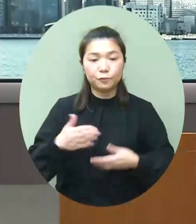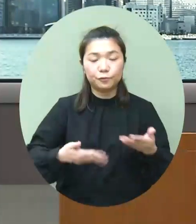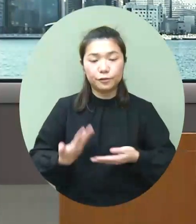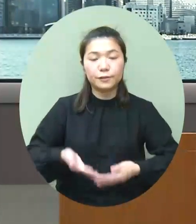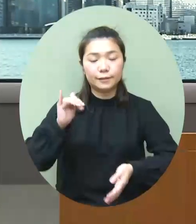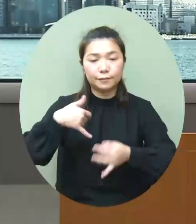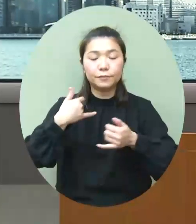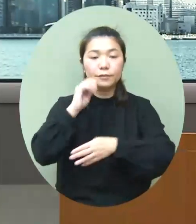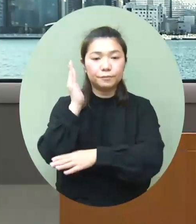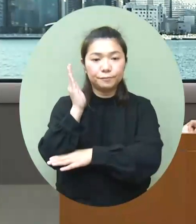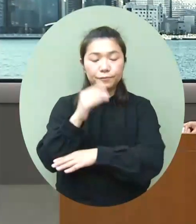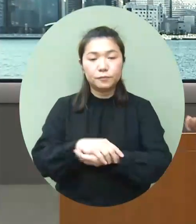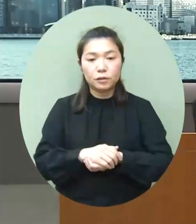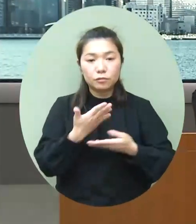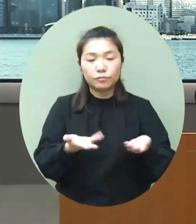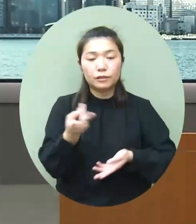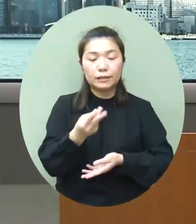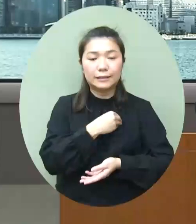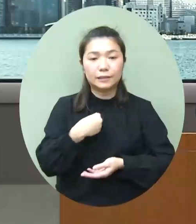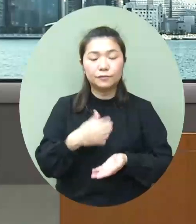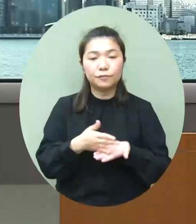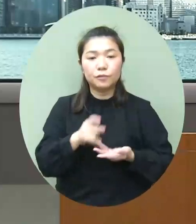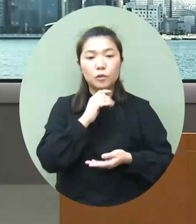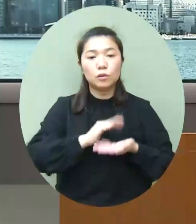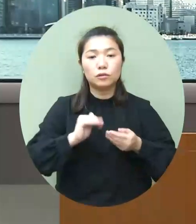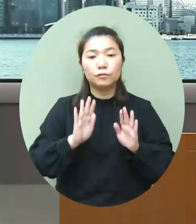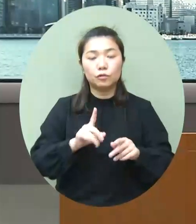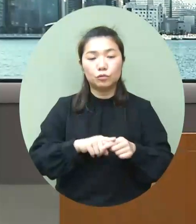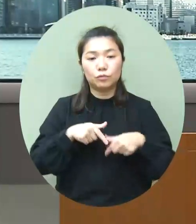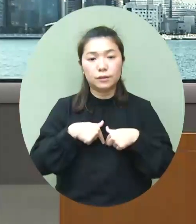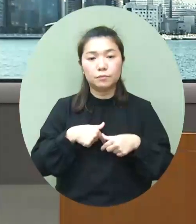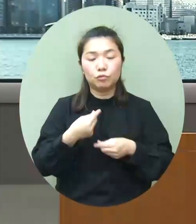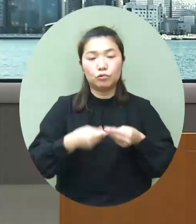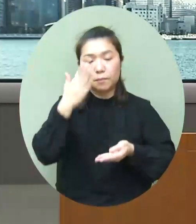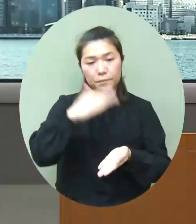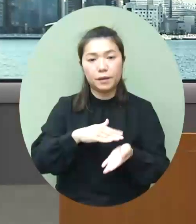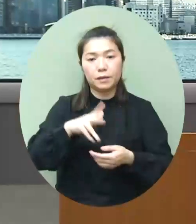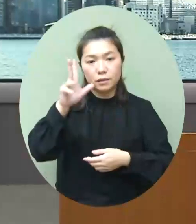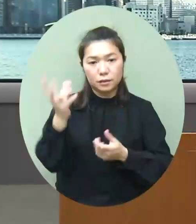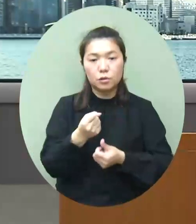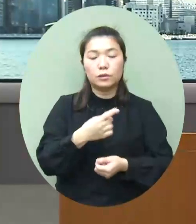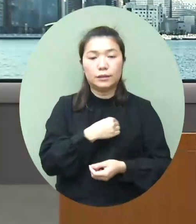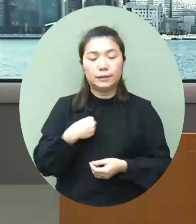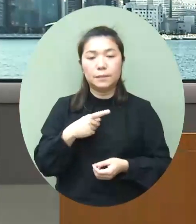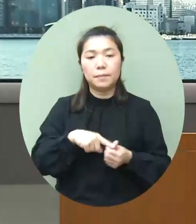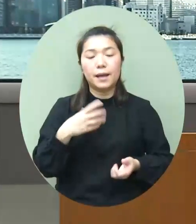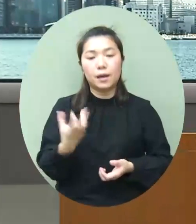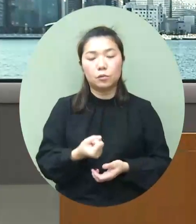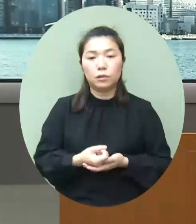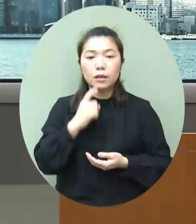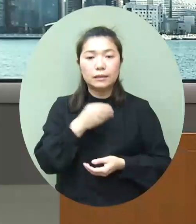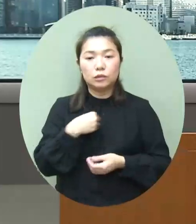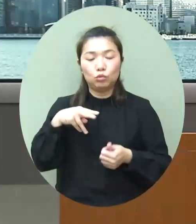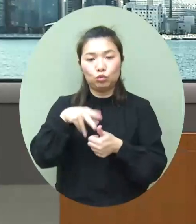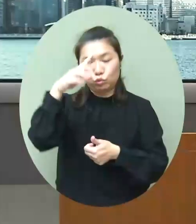欢迎大家来到今日。 欢迎来到今天的简报会。今天我们的医生就是欧家荣医